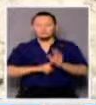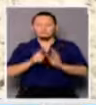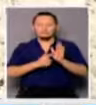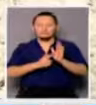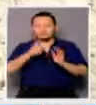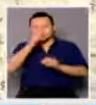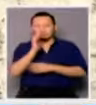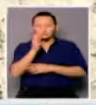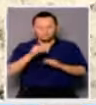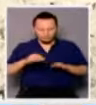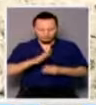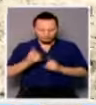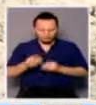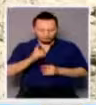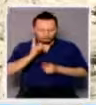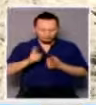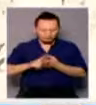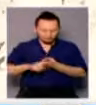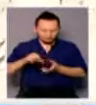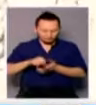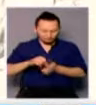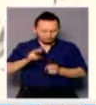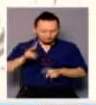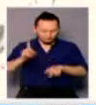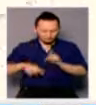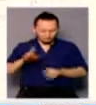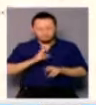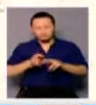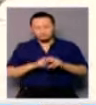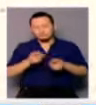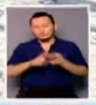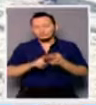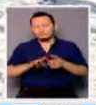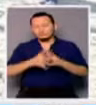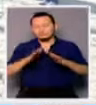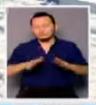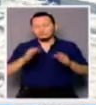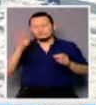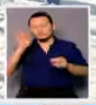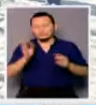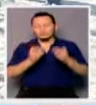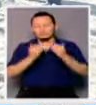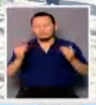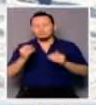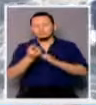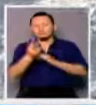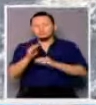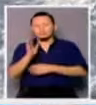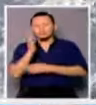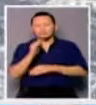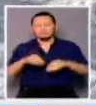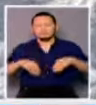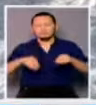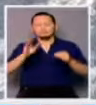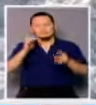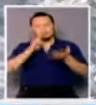жылдары отырғызылған. Қазір жасыл белдеудің ағаштары сиреген. Осыған байланысты ауданда күздің соңына дейін 12 мың қара ағаш көшеті